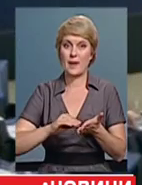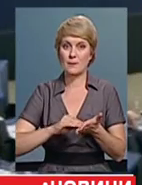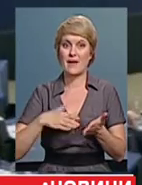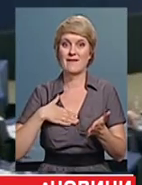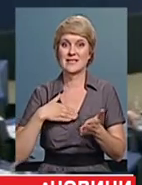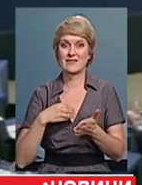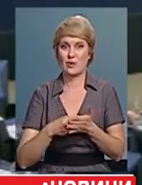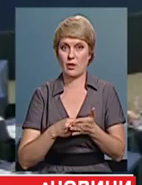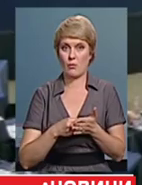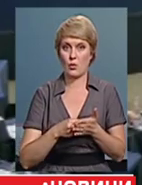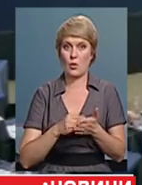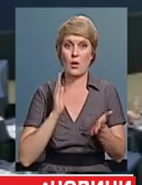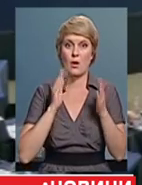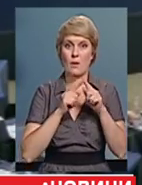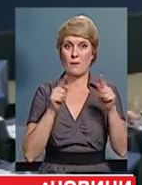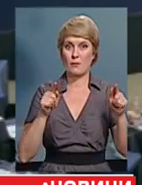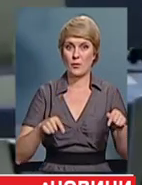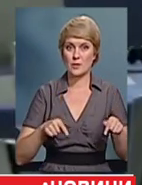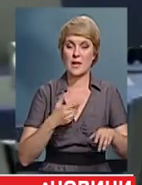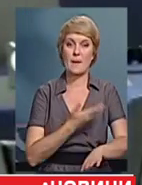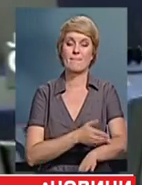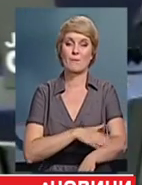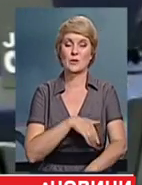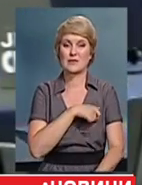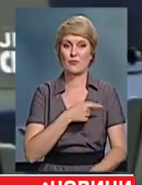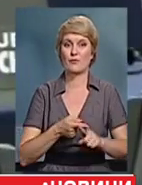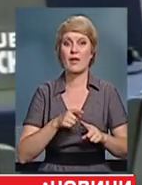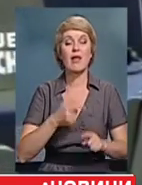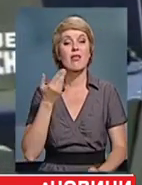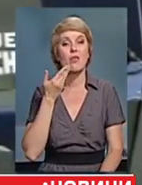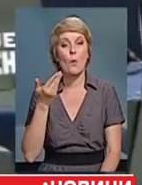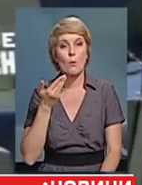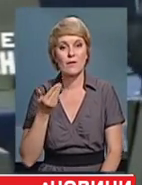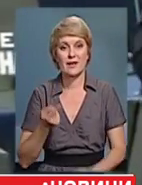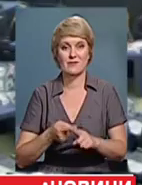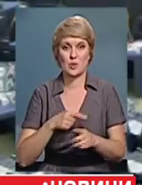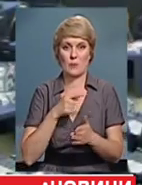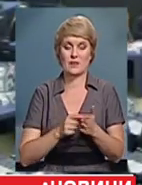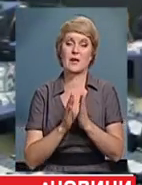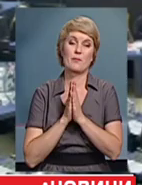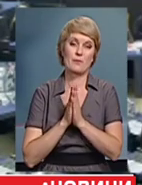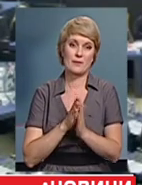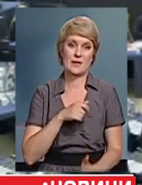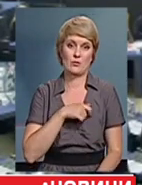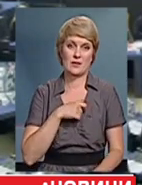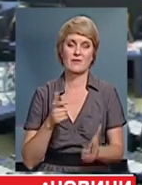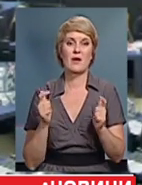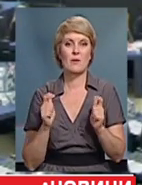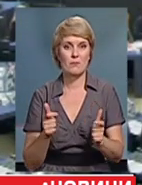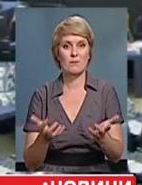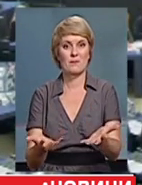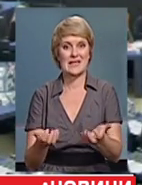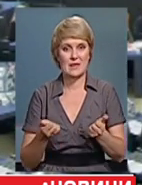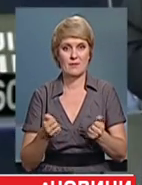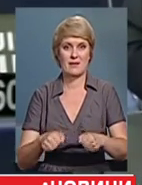євродепутат із Польщі Яцек Саріуш-Вольський. Саме він доповідав із цього питання і закликав депутатів підтримати рішення. Комітет